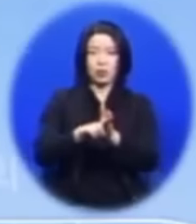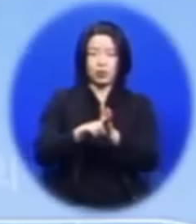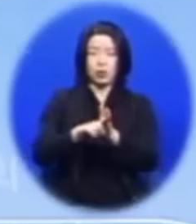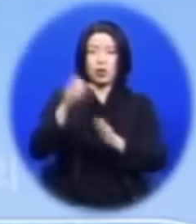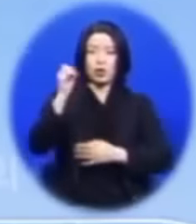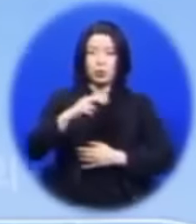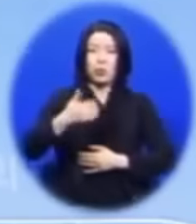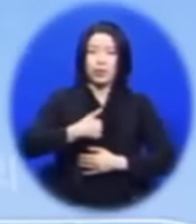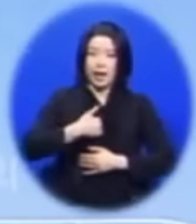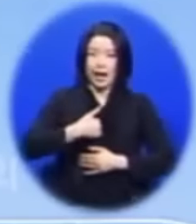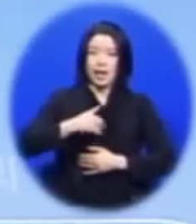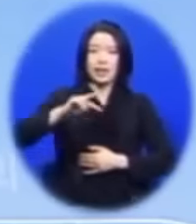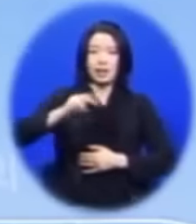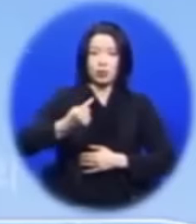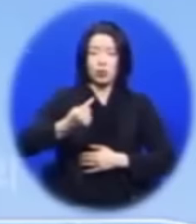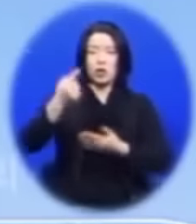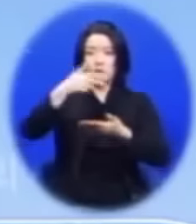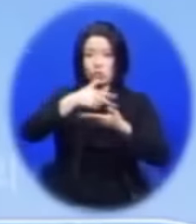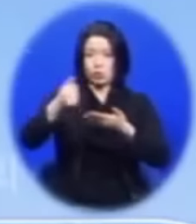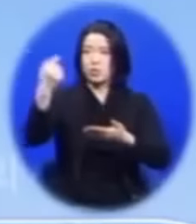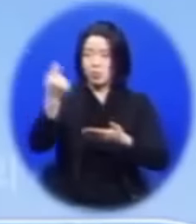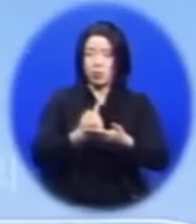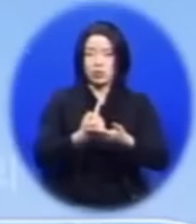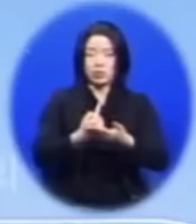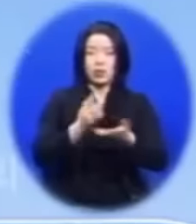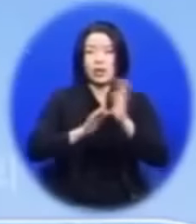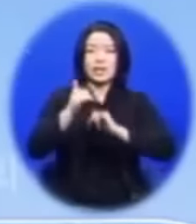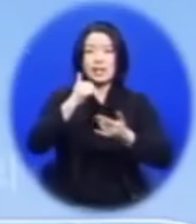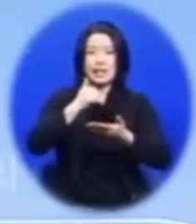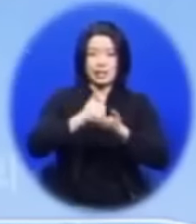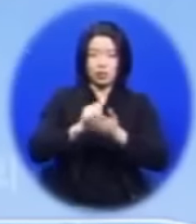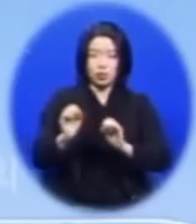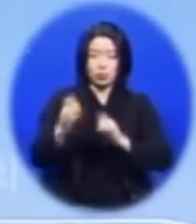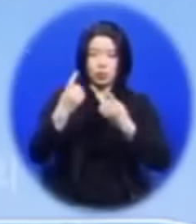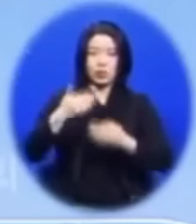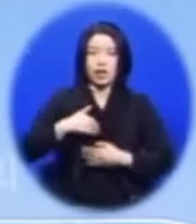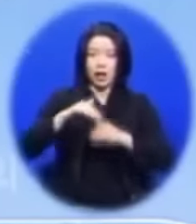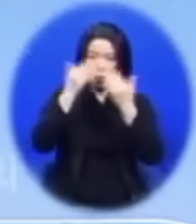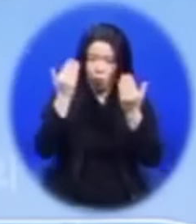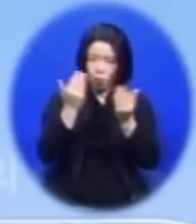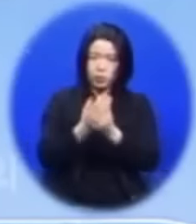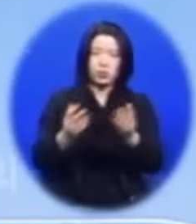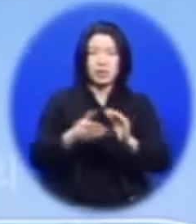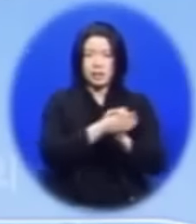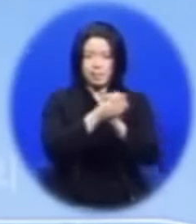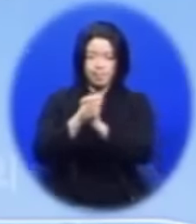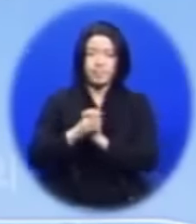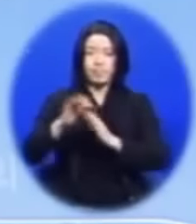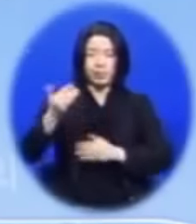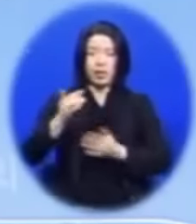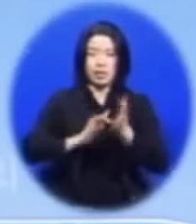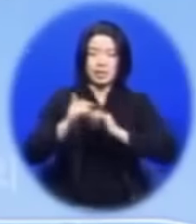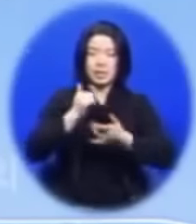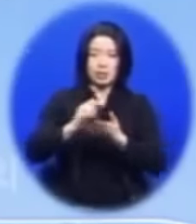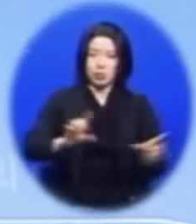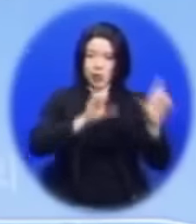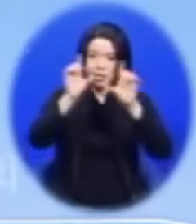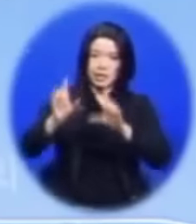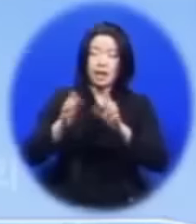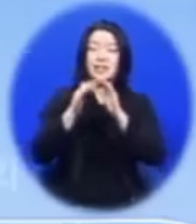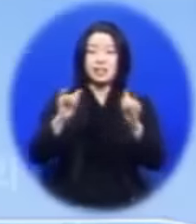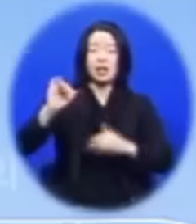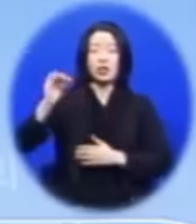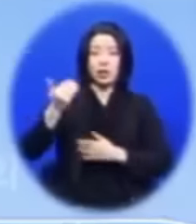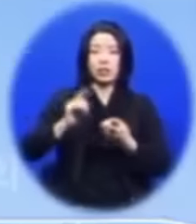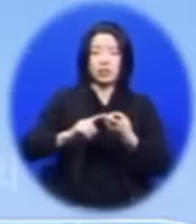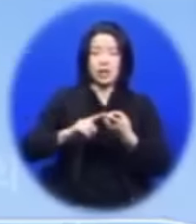그리고 나에게도 주님이 오셔서 예수님으로 나가 온전히 연합이 되어 예수님으로 사는 자가 되었는지